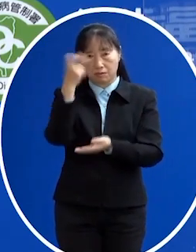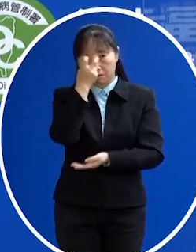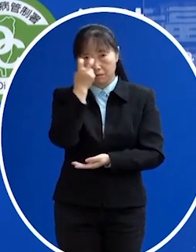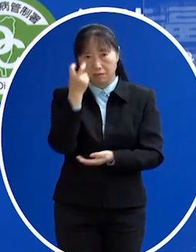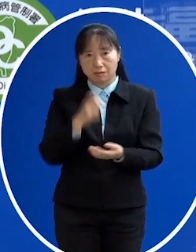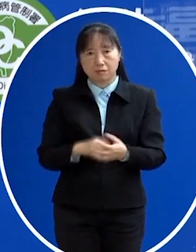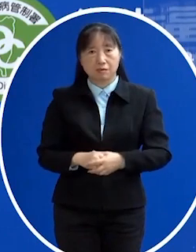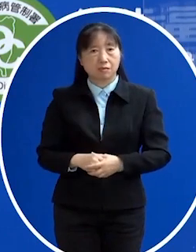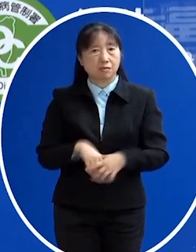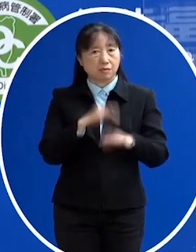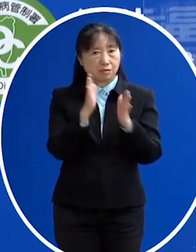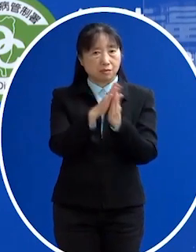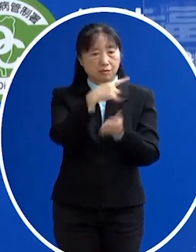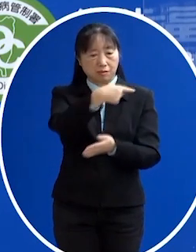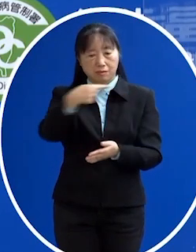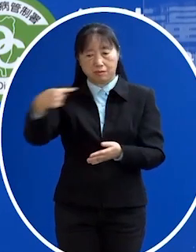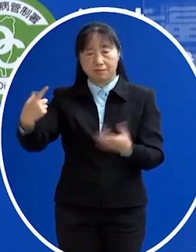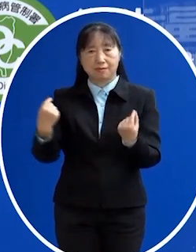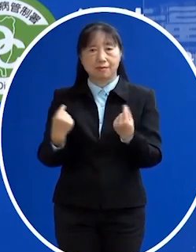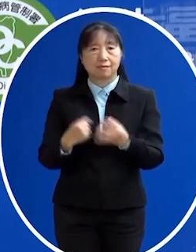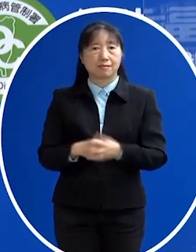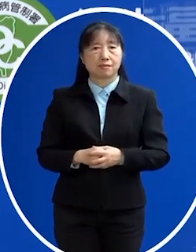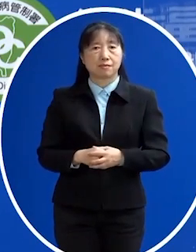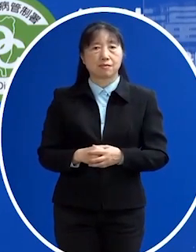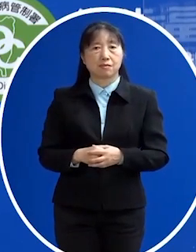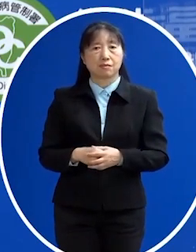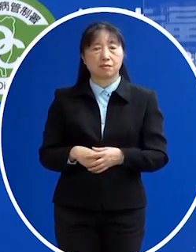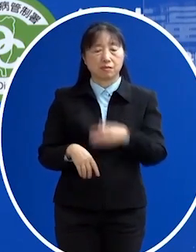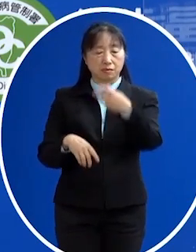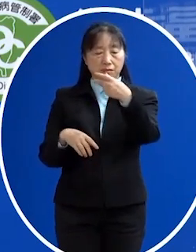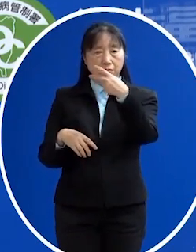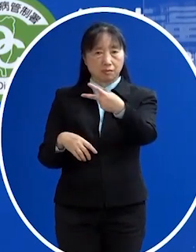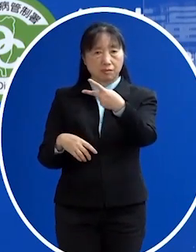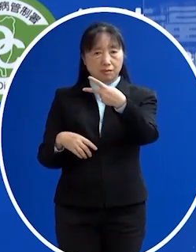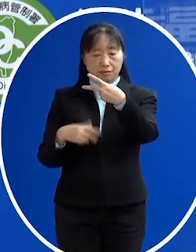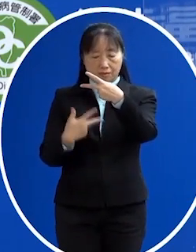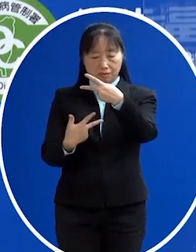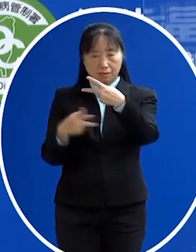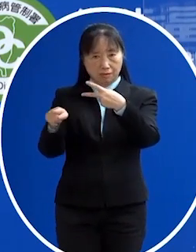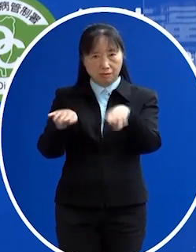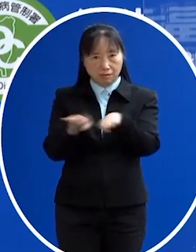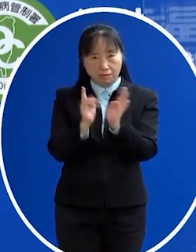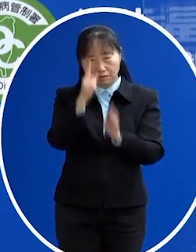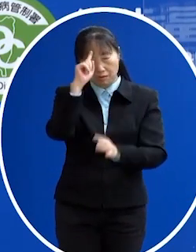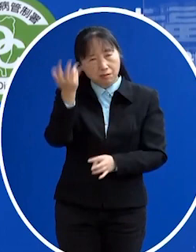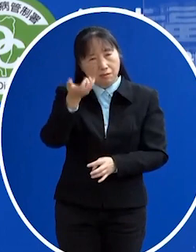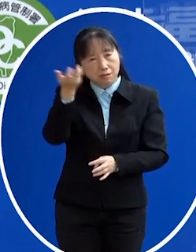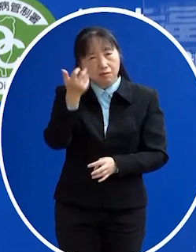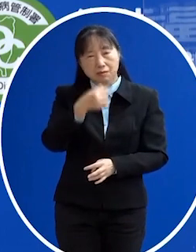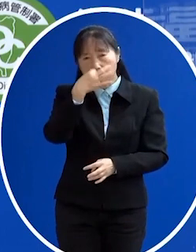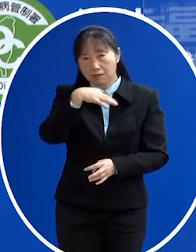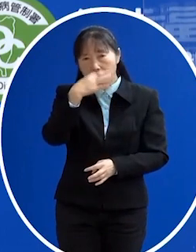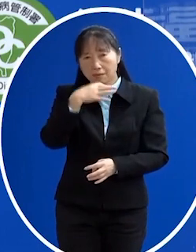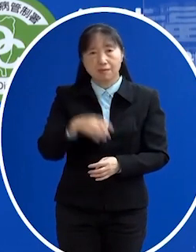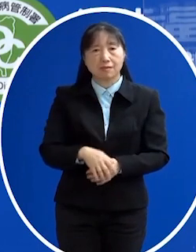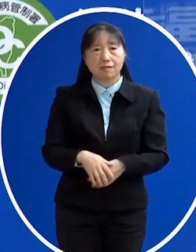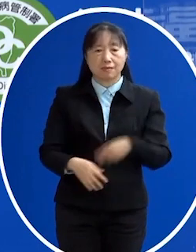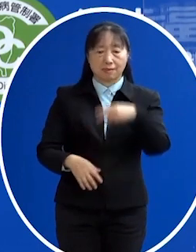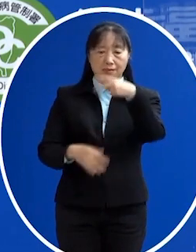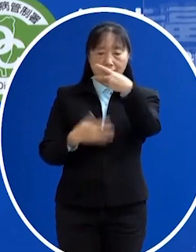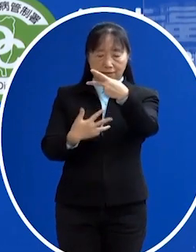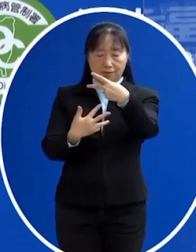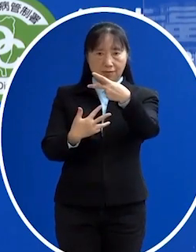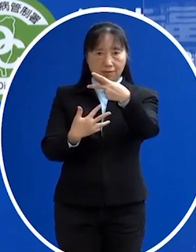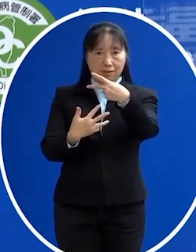剪，那结果都是阴性。那个案2月7日哈出现发烧、流鼻涕哈等情形，